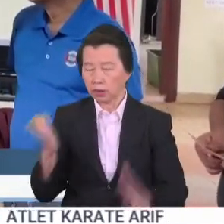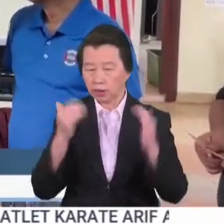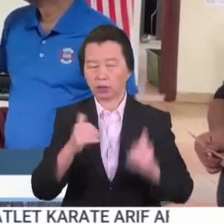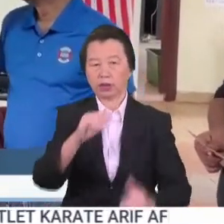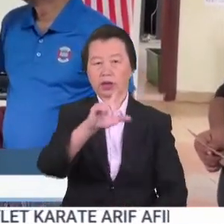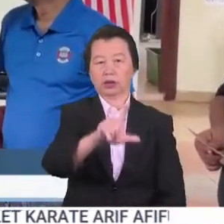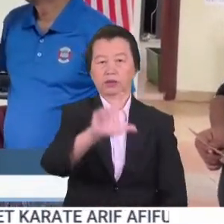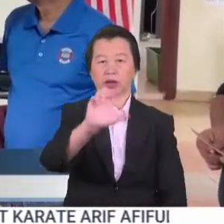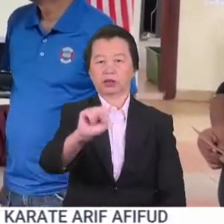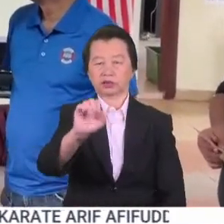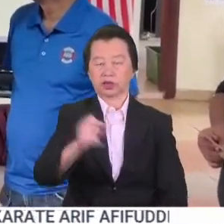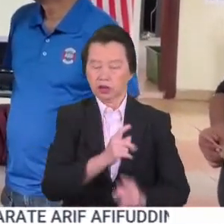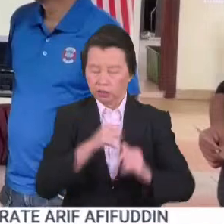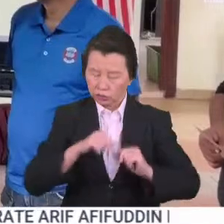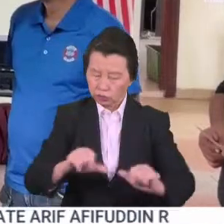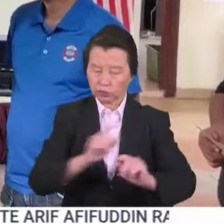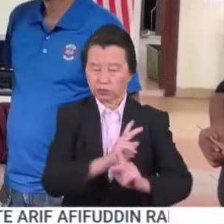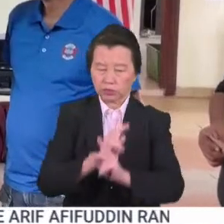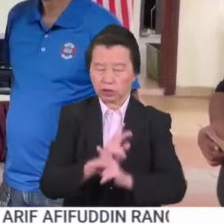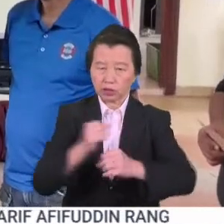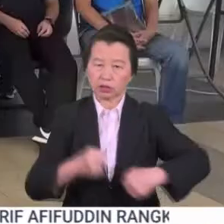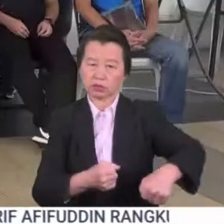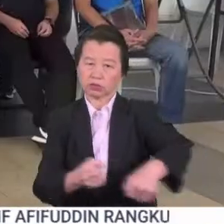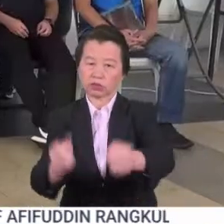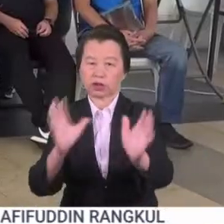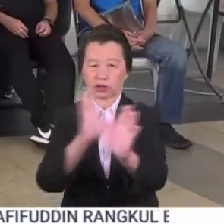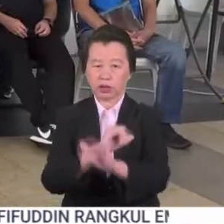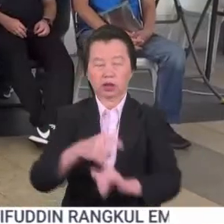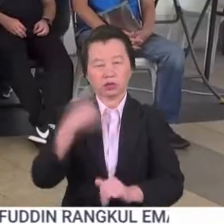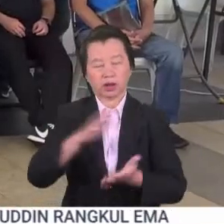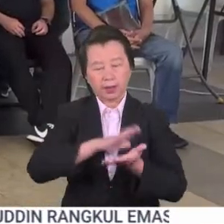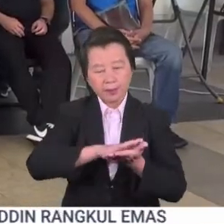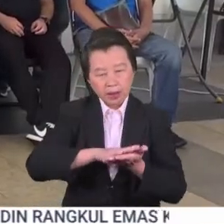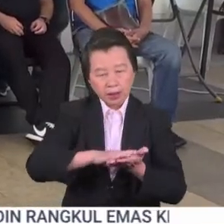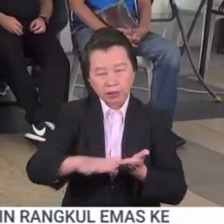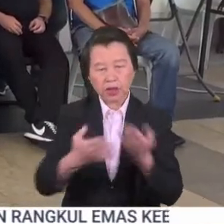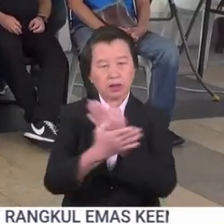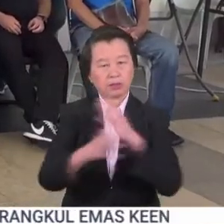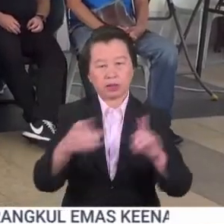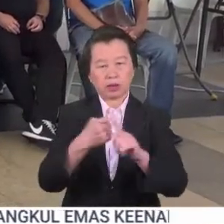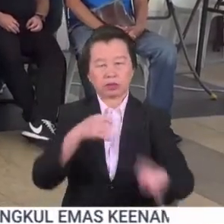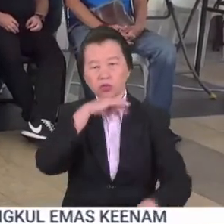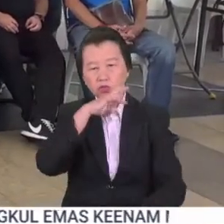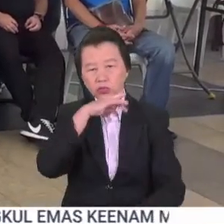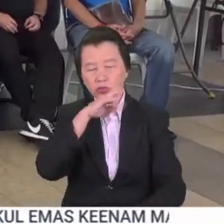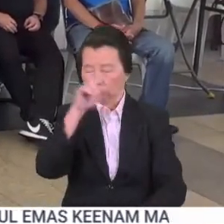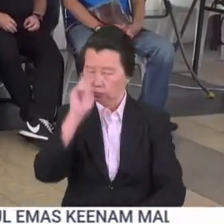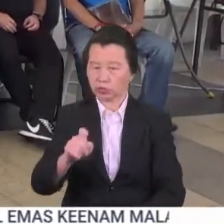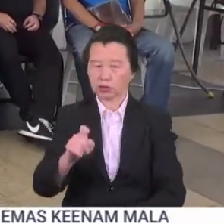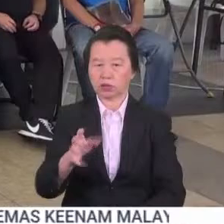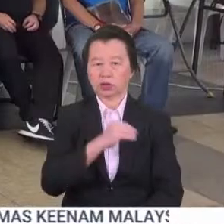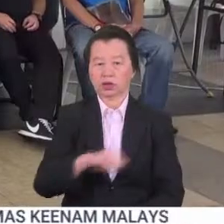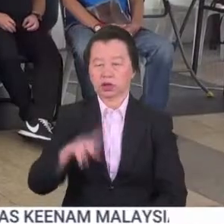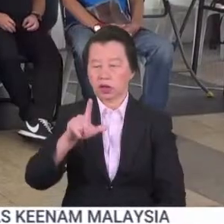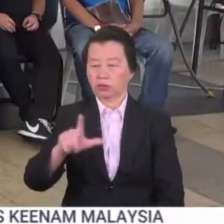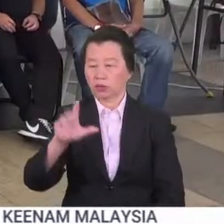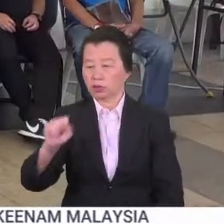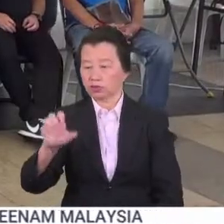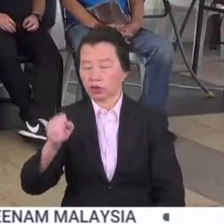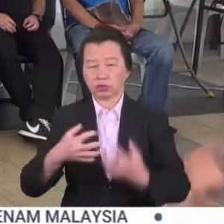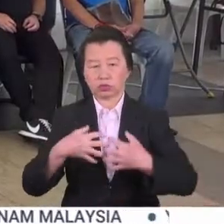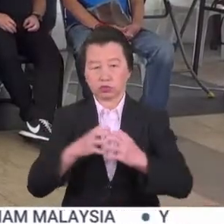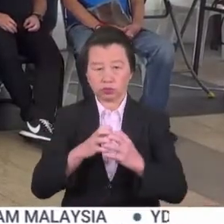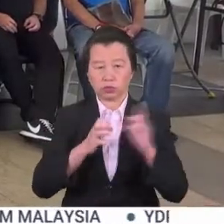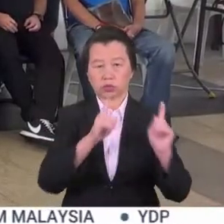lss akan terus memelihara sungai-sungai di Sarawak agar sentiasa bersih dan bebas daripada pencemaran lss ditubuhkan Pada